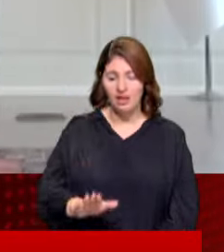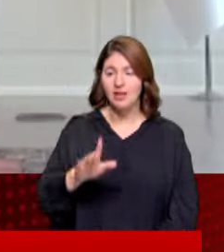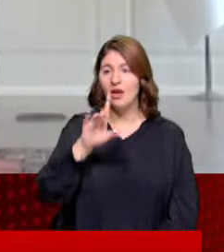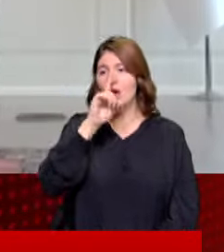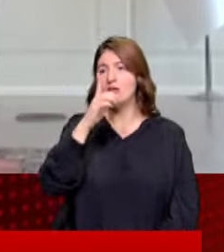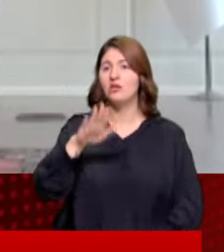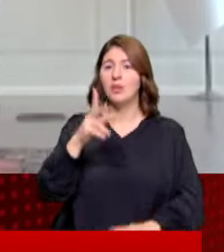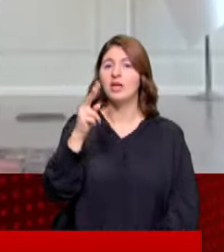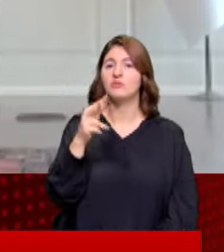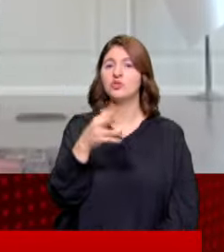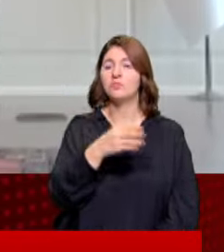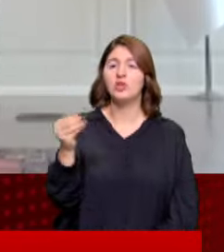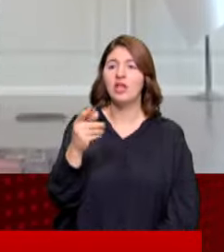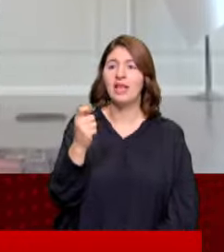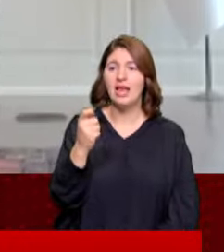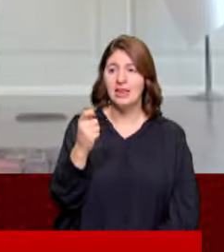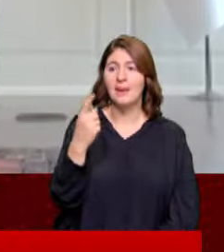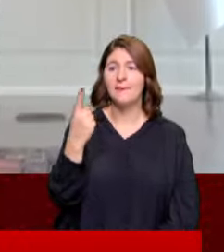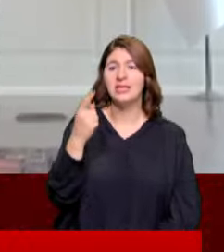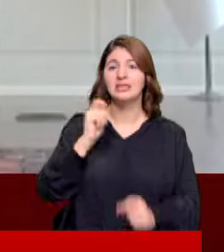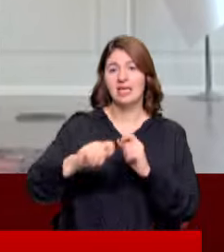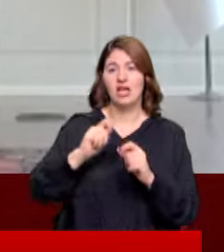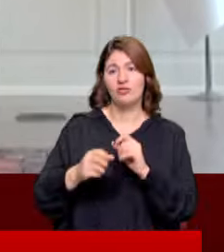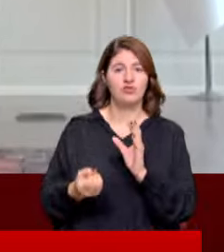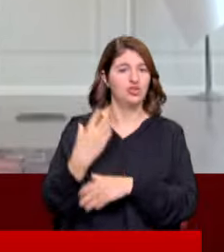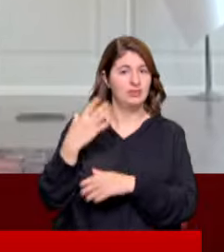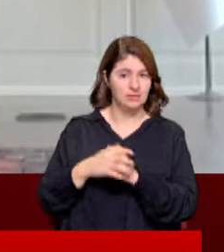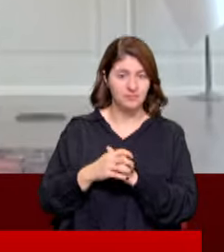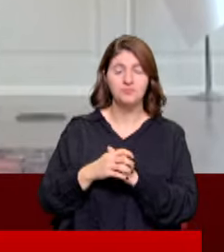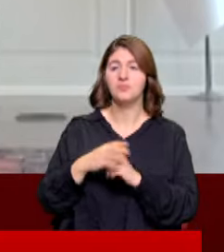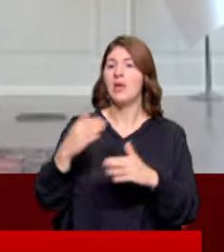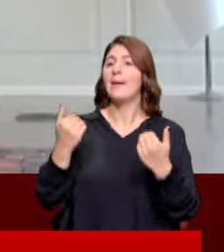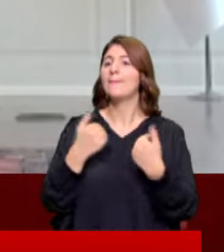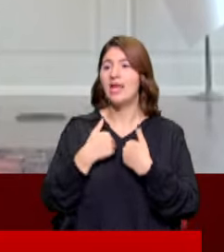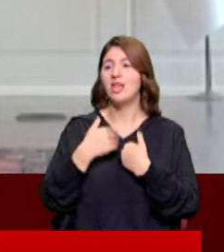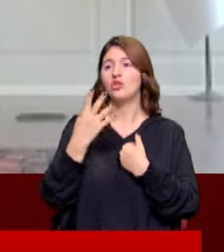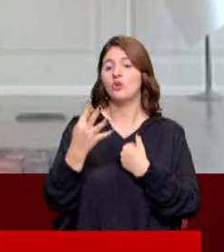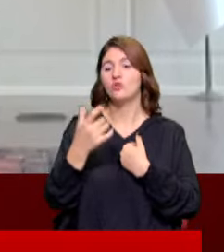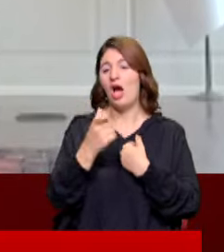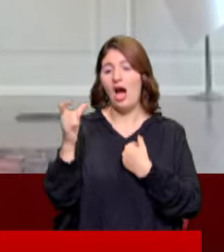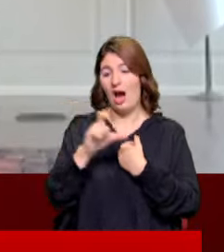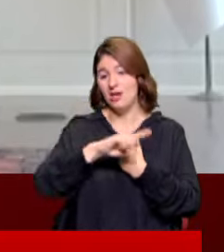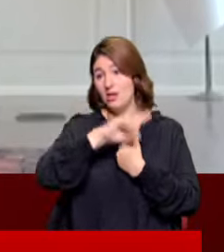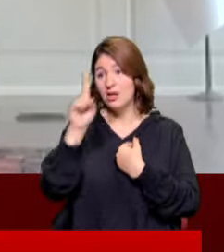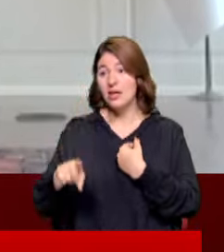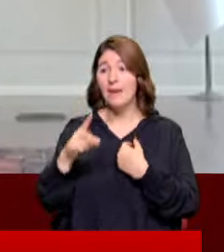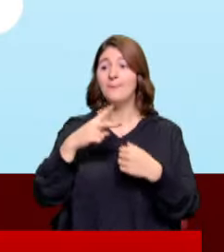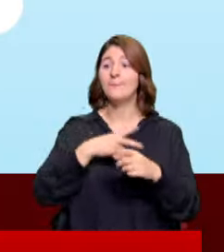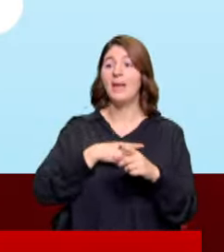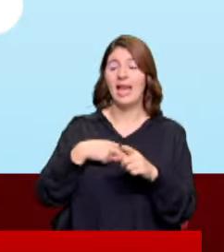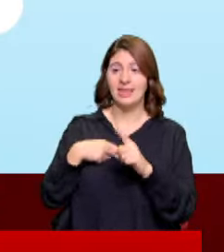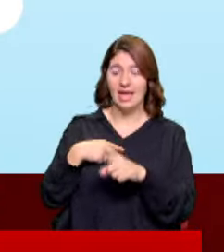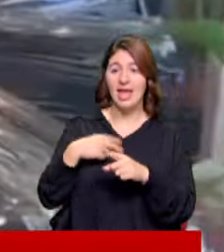Yaklaşık aylık 2,5 milyon liralık bir tasarruf sağladık. Ben 4,5 aydır